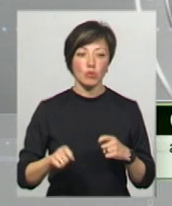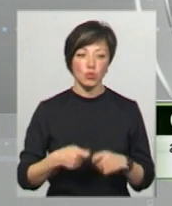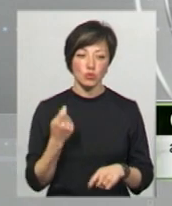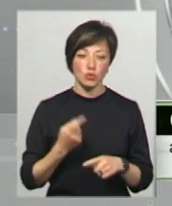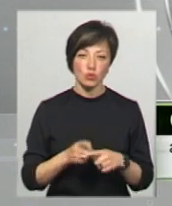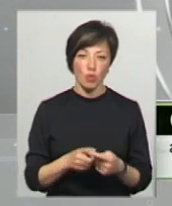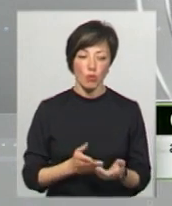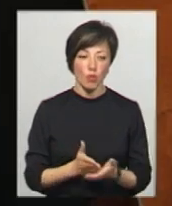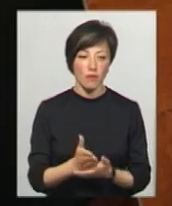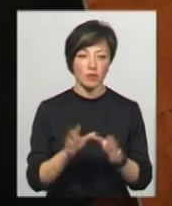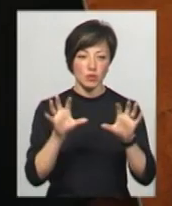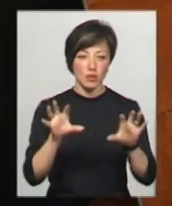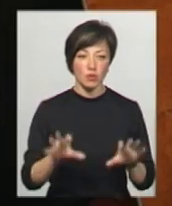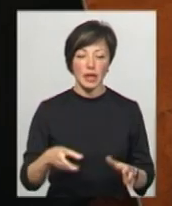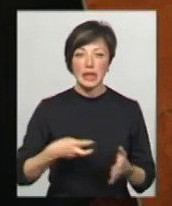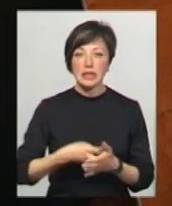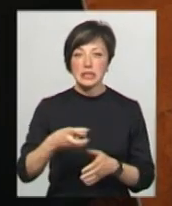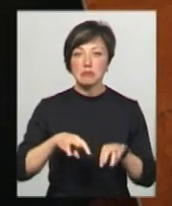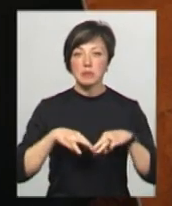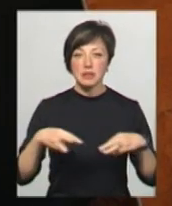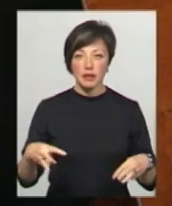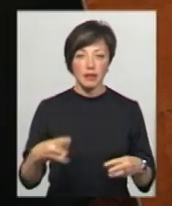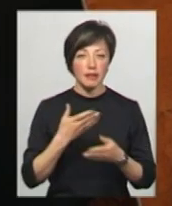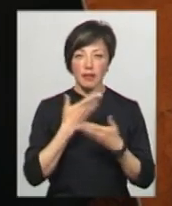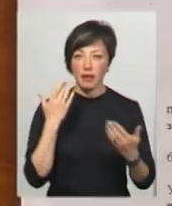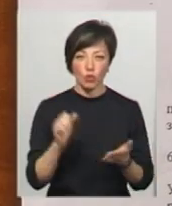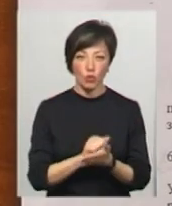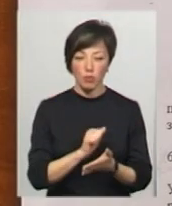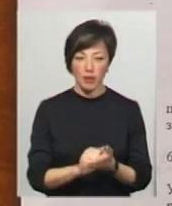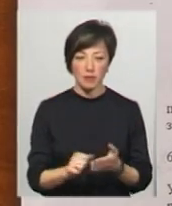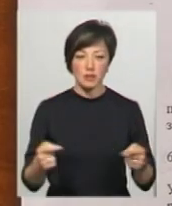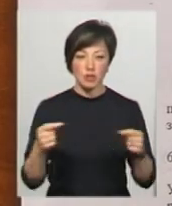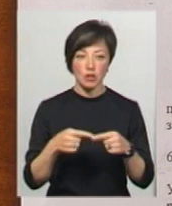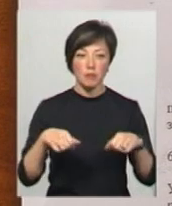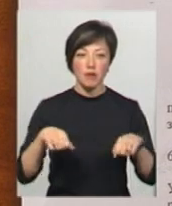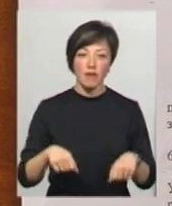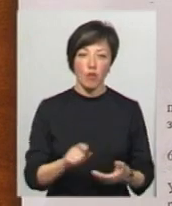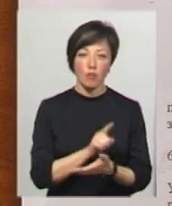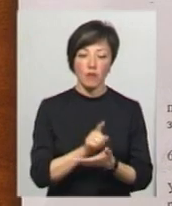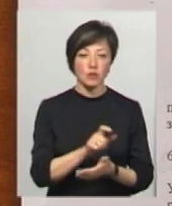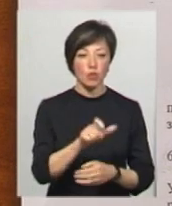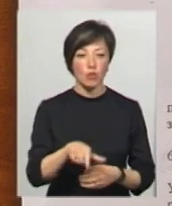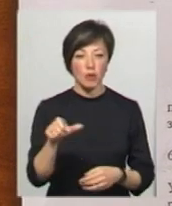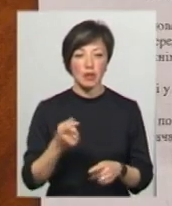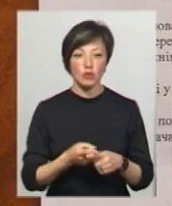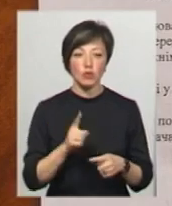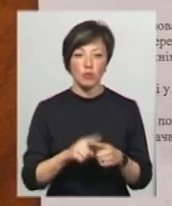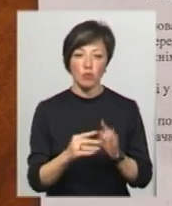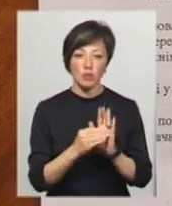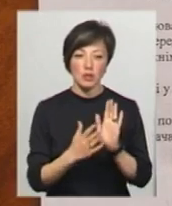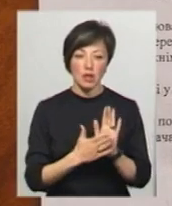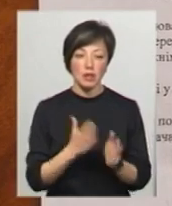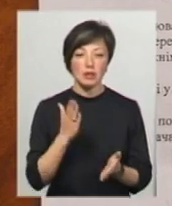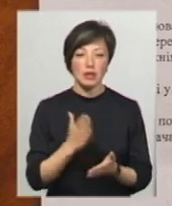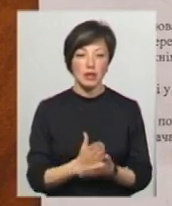цього профільного закону. Листи з міністерств не є нормативними документами, що визначають права чи обов'язки громадян. Тому посилання на них є